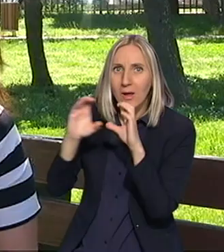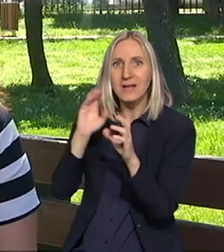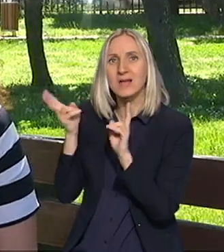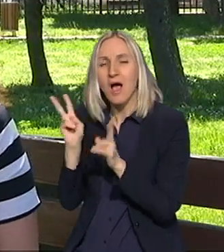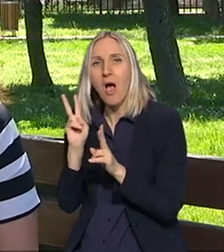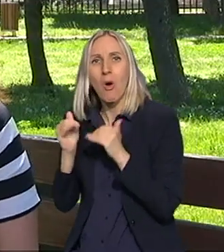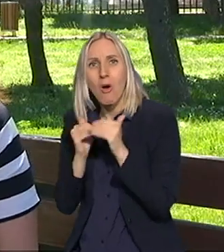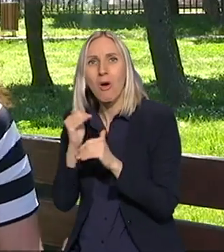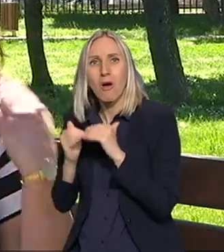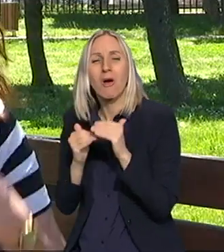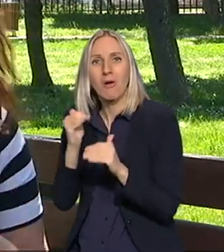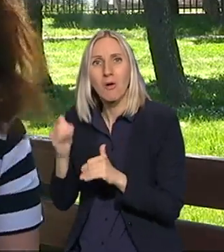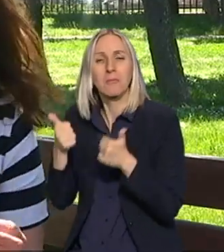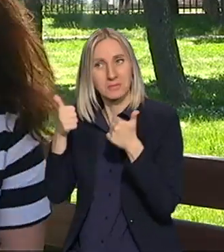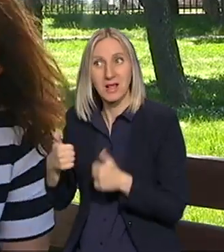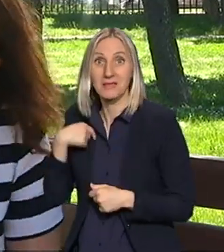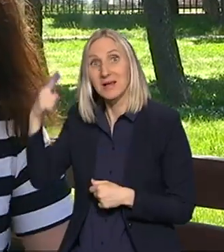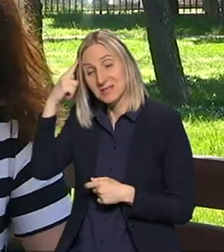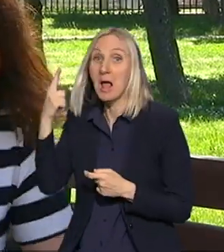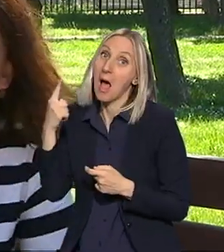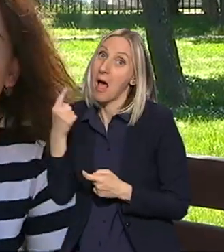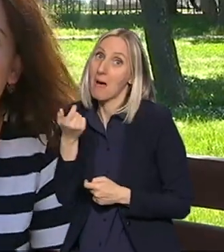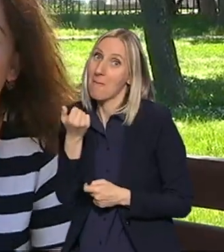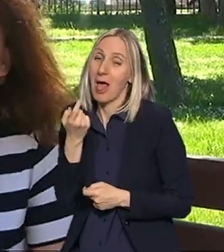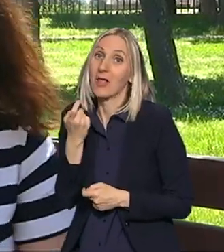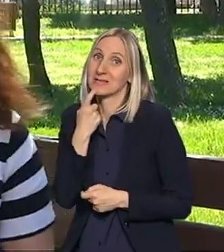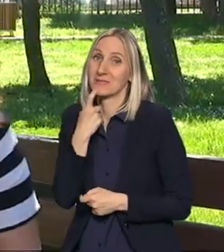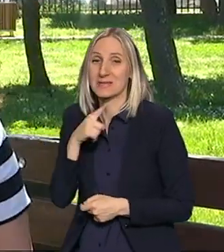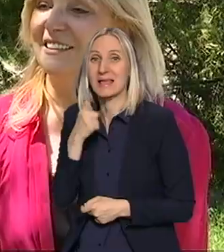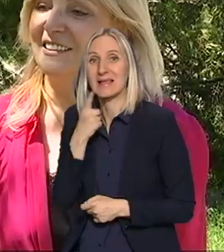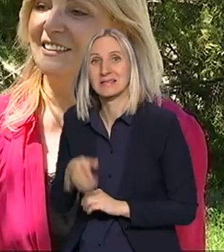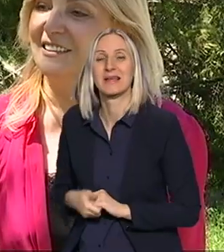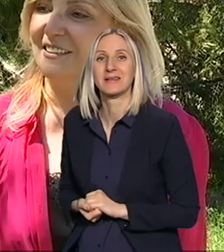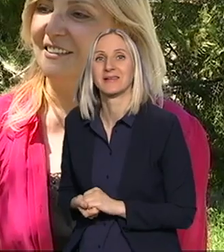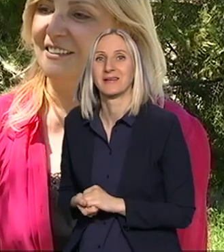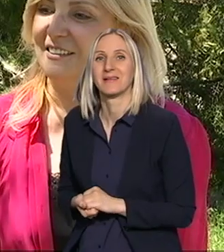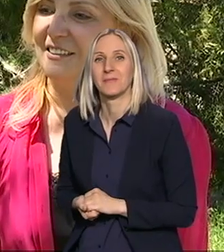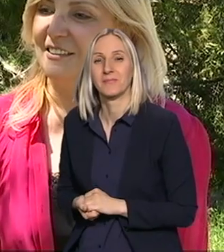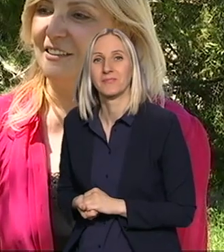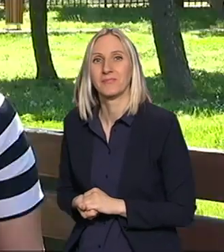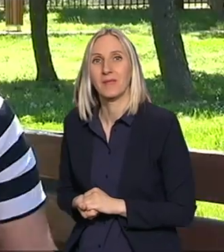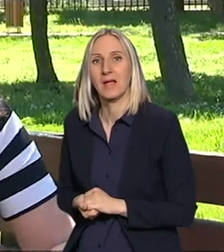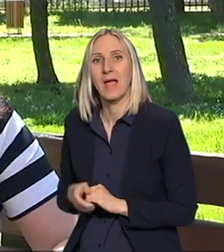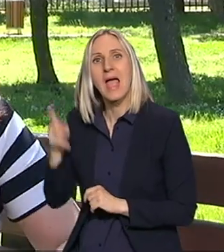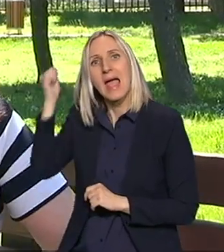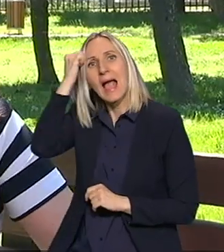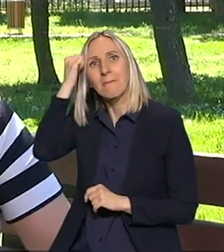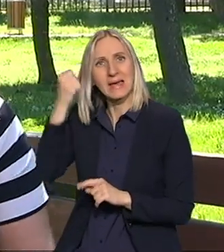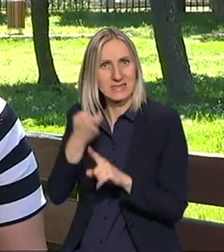komunikacija, ja sad znam polako srpski. Srpski. Kamenici je